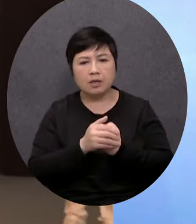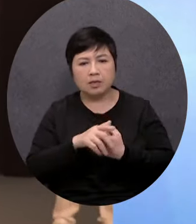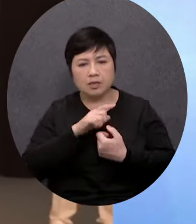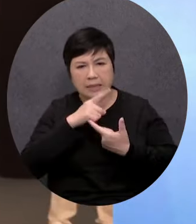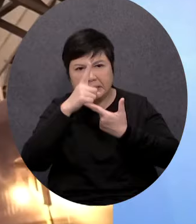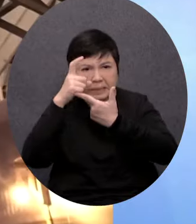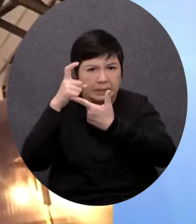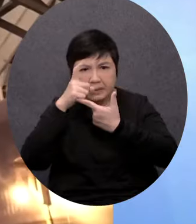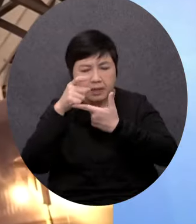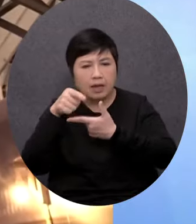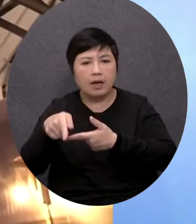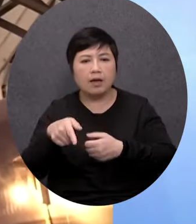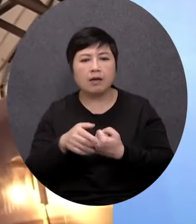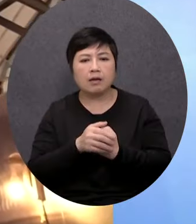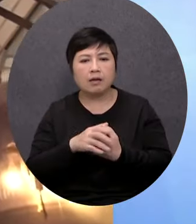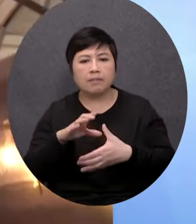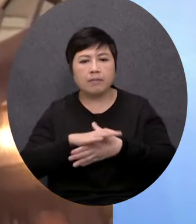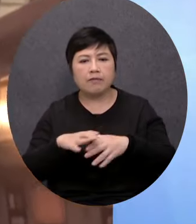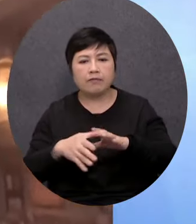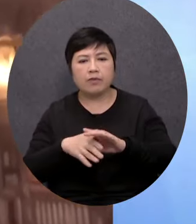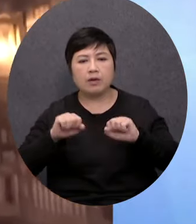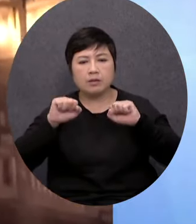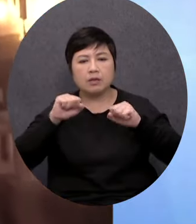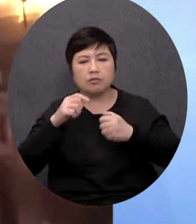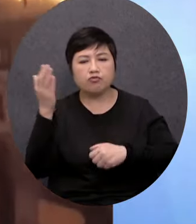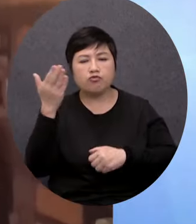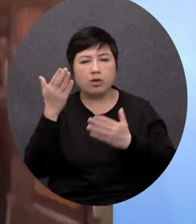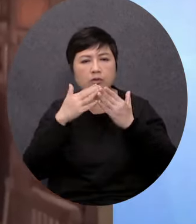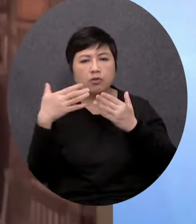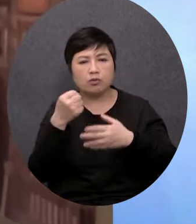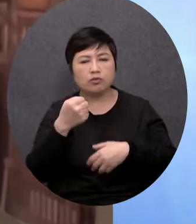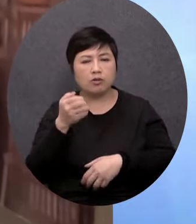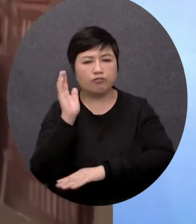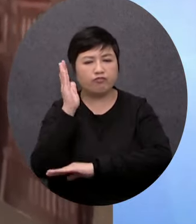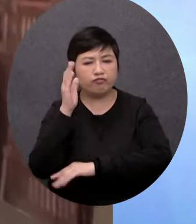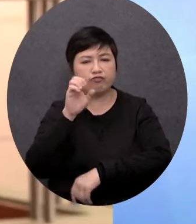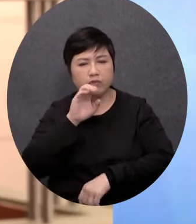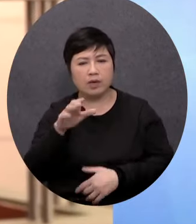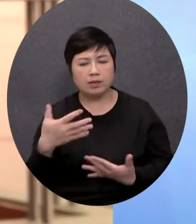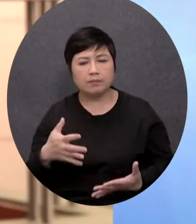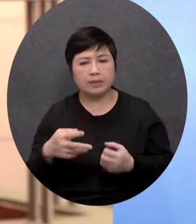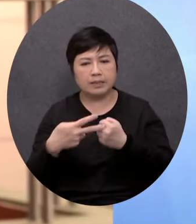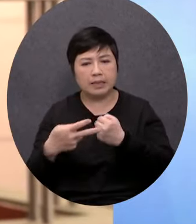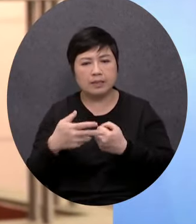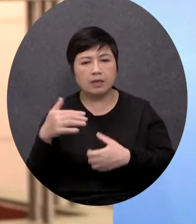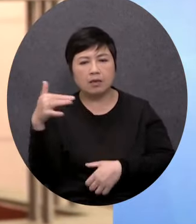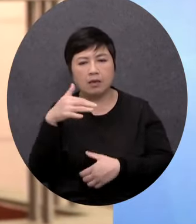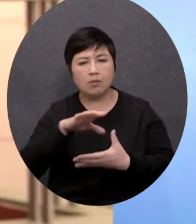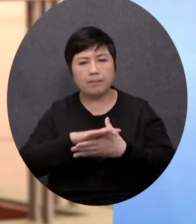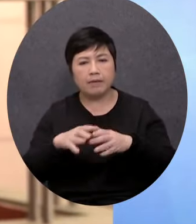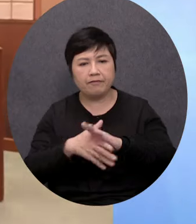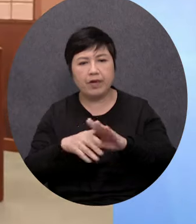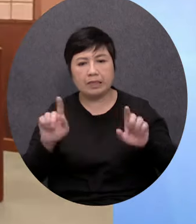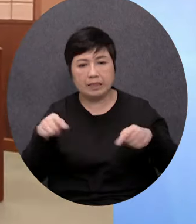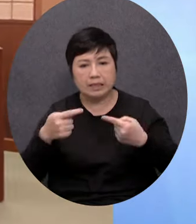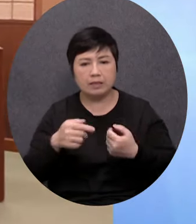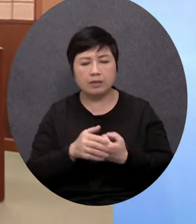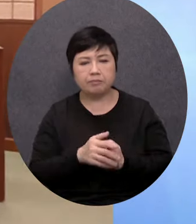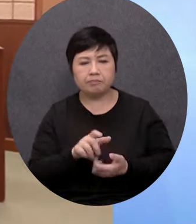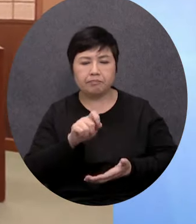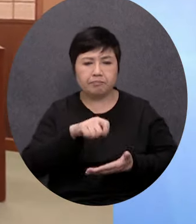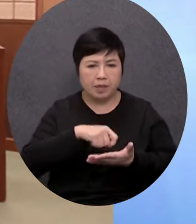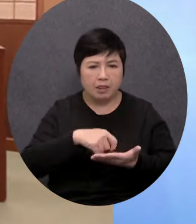卡廊。文化体育及旅游局局长杨润雄致辞时说，今届是第二届流行文化节，以也文